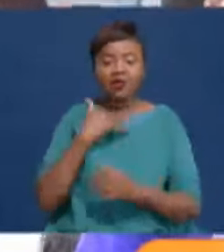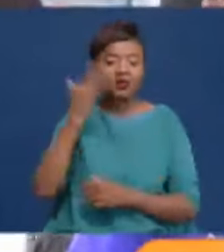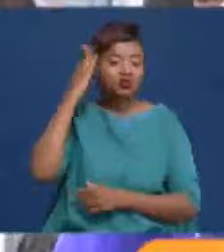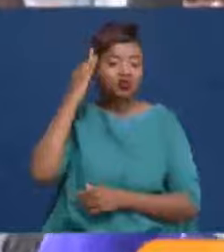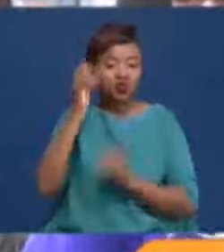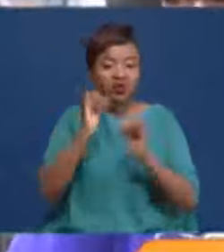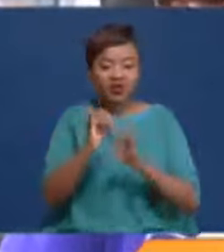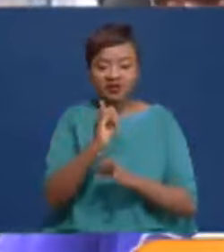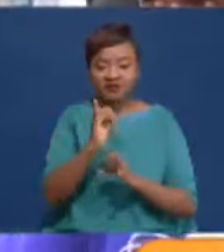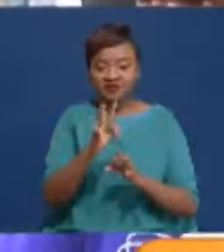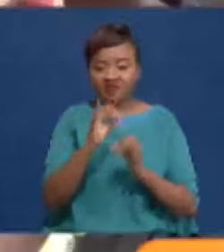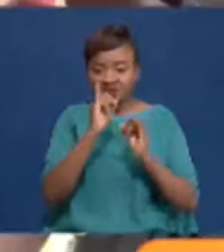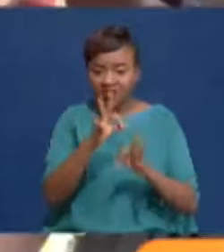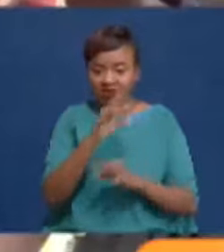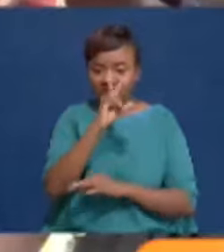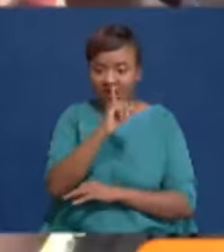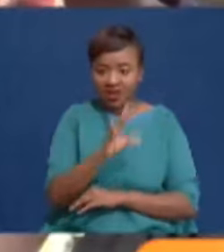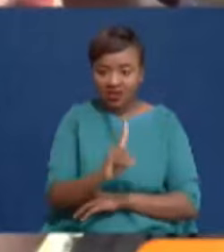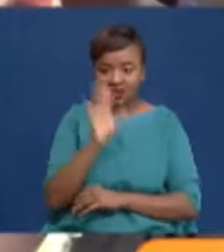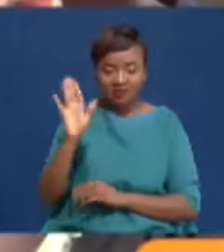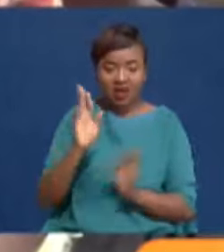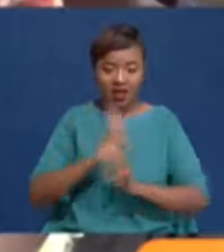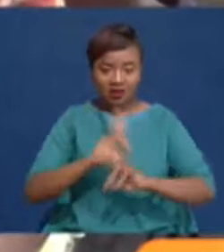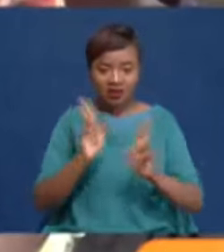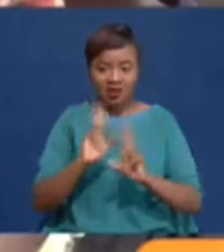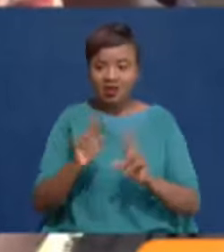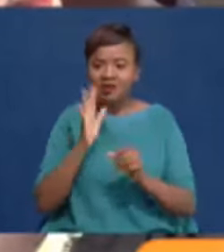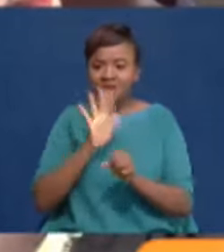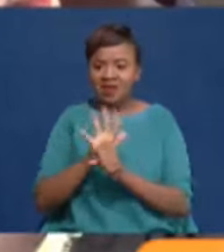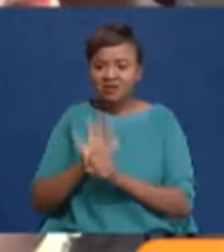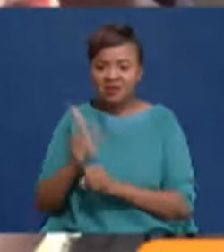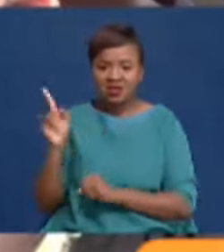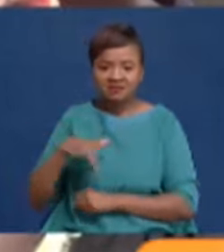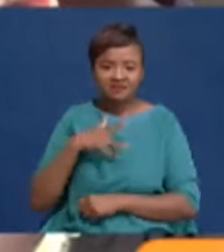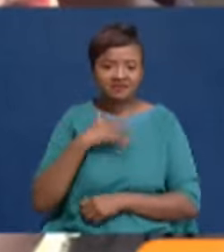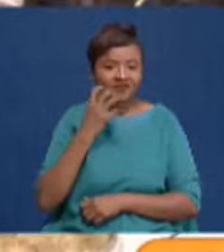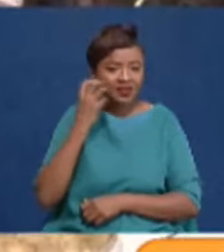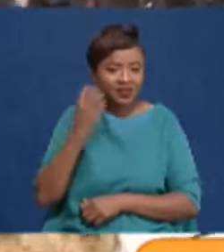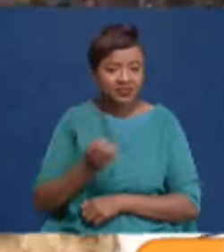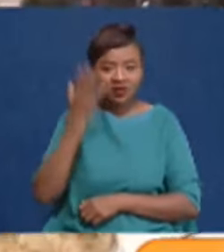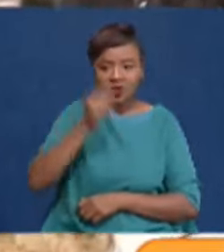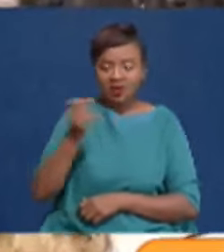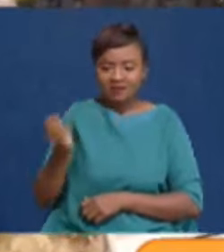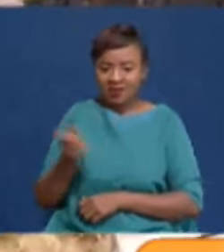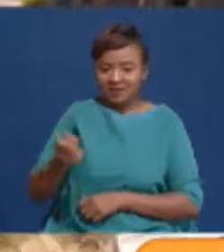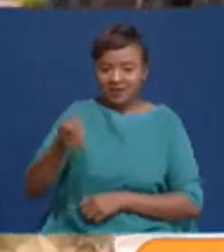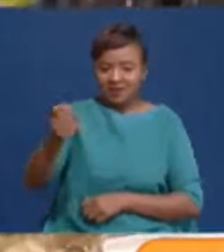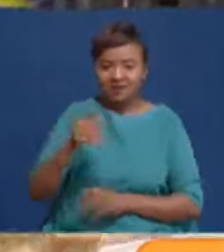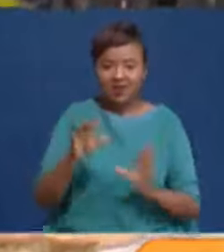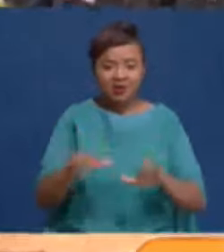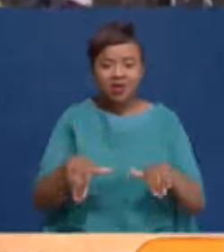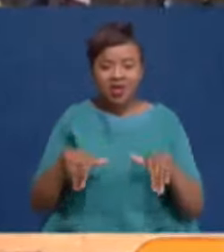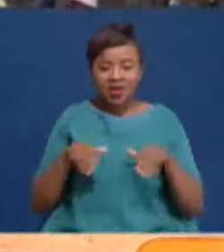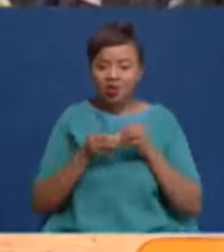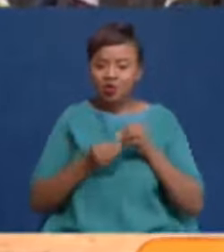tayari. Nyuso za wengi zikisononeka kutokana na masaibu ya kusubiri kwa miezi ili kupata